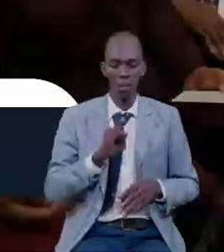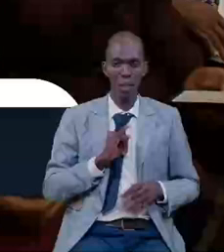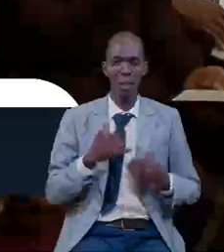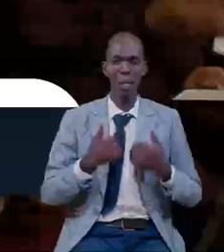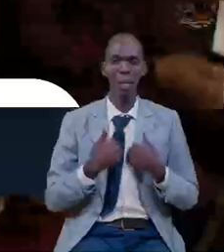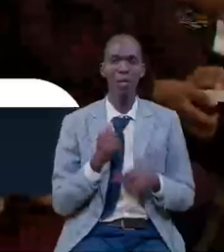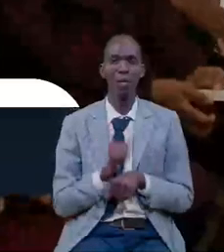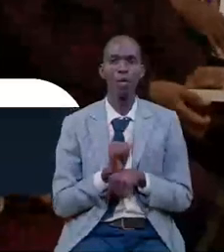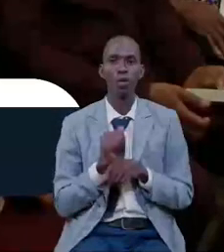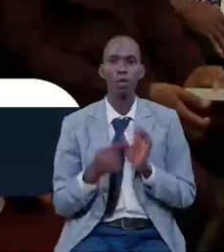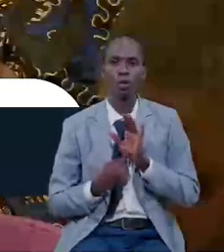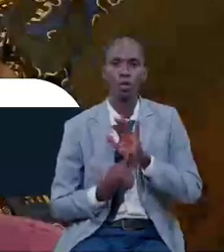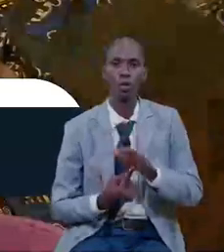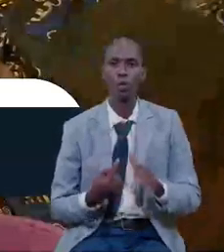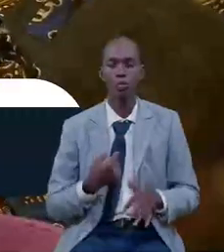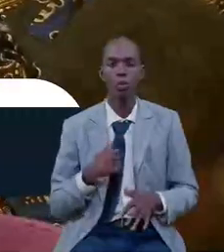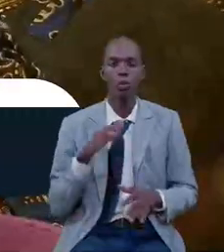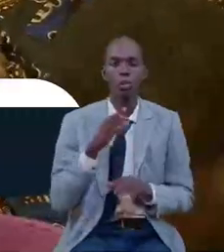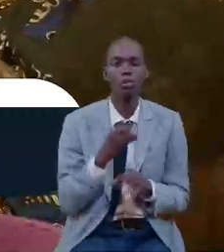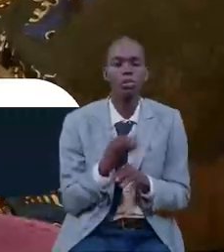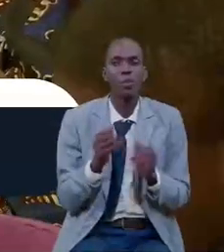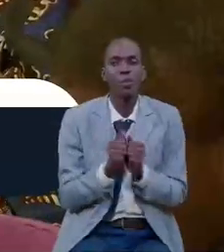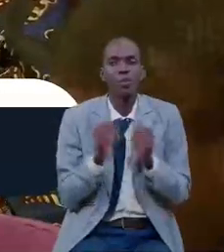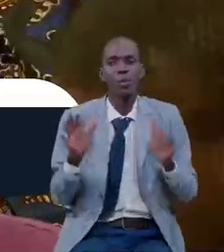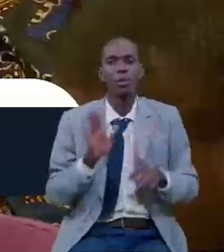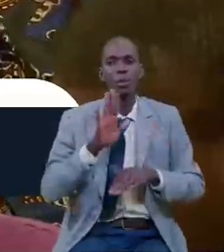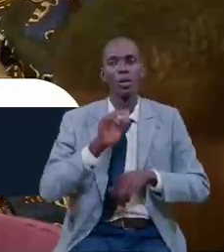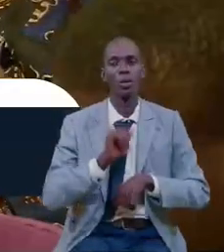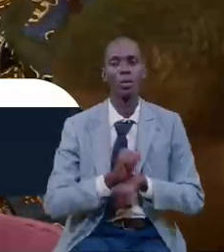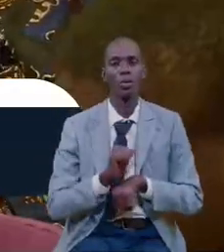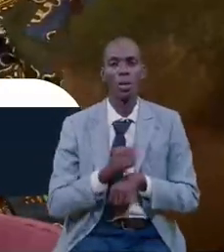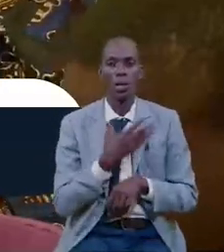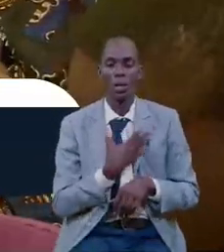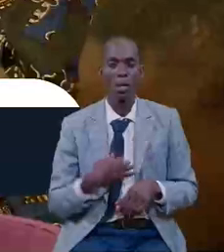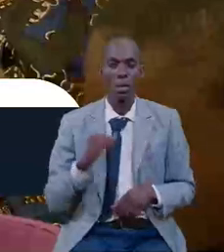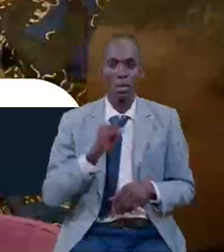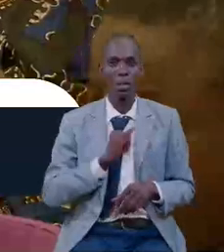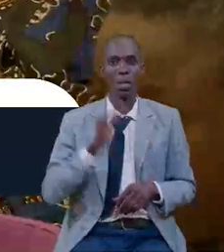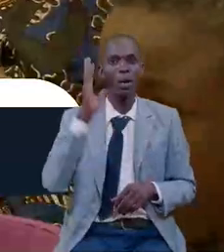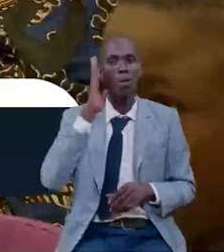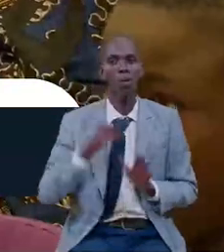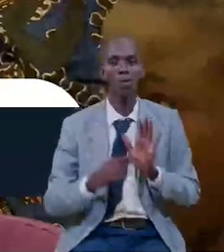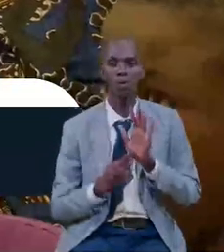les œuvres. Montre-moi ta foi sans les œuvres. Et moi,